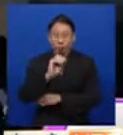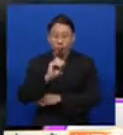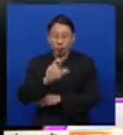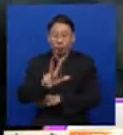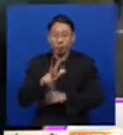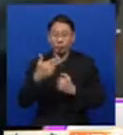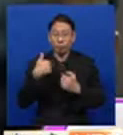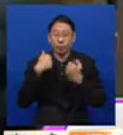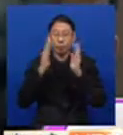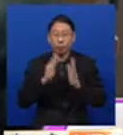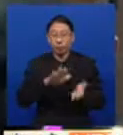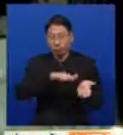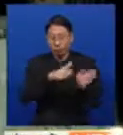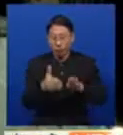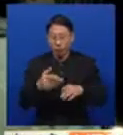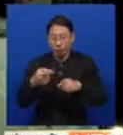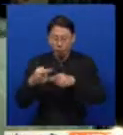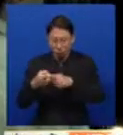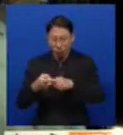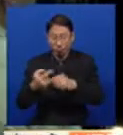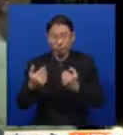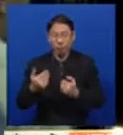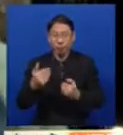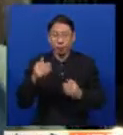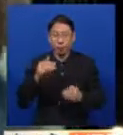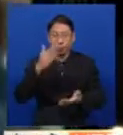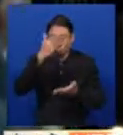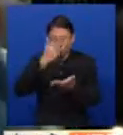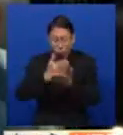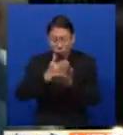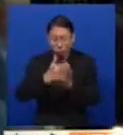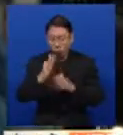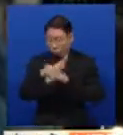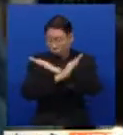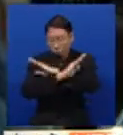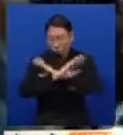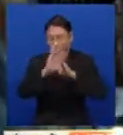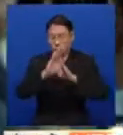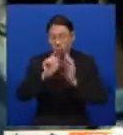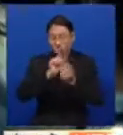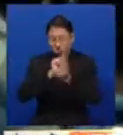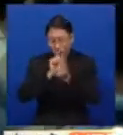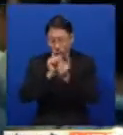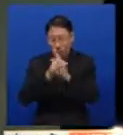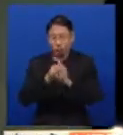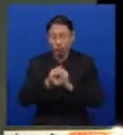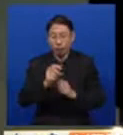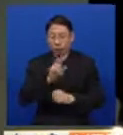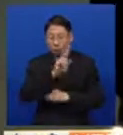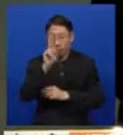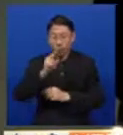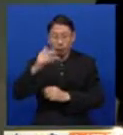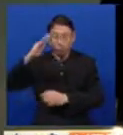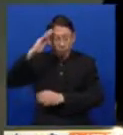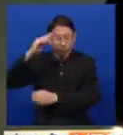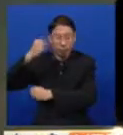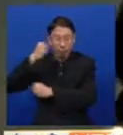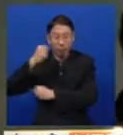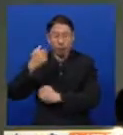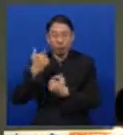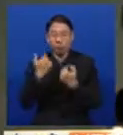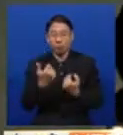ทำให้มีผู้เสียชีวิตและบาดเจ็บแต่ไม่ระงับยับยั้งหรือปรับเปลี่ยนรูปแบบการใช้กำลังทหารตาม